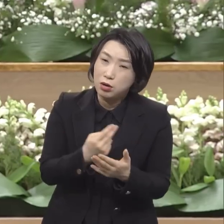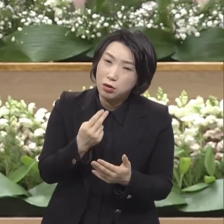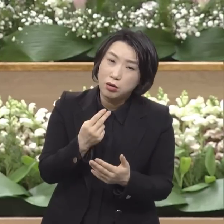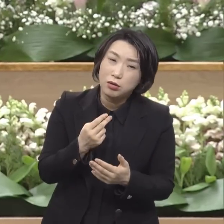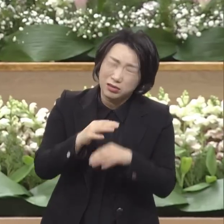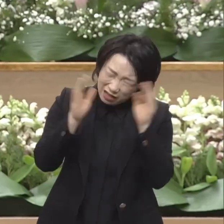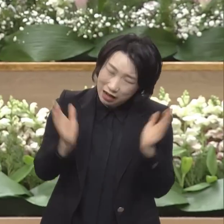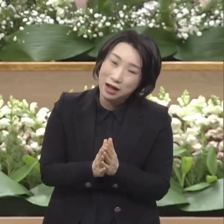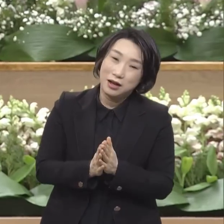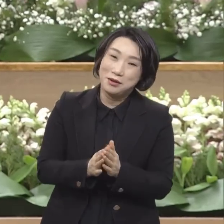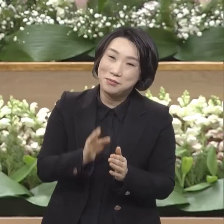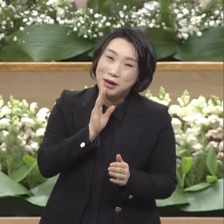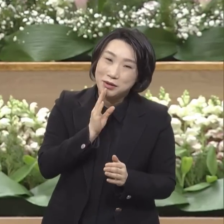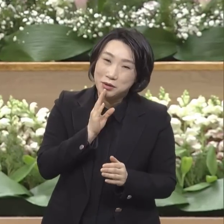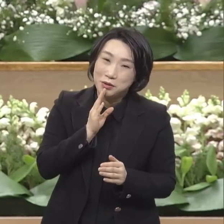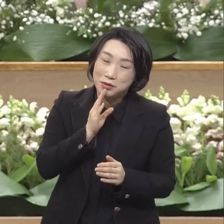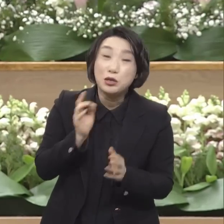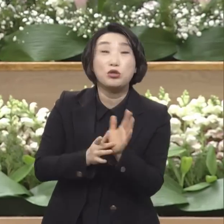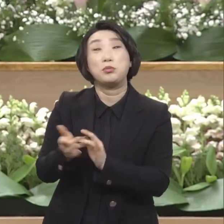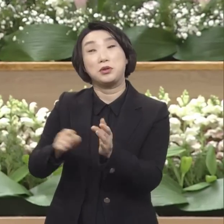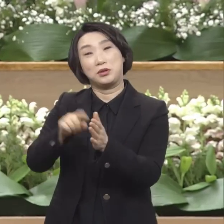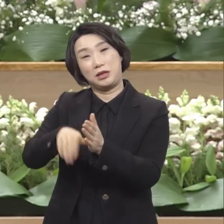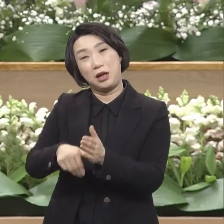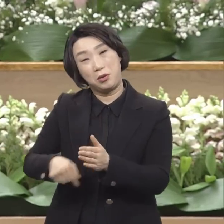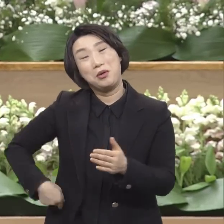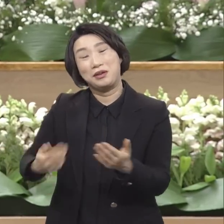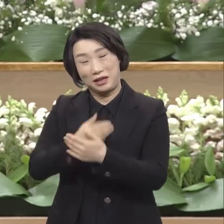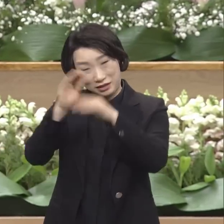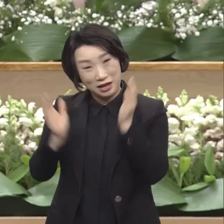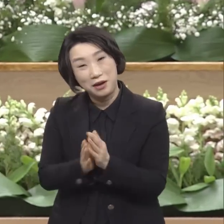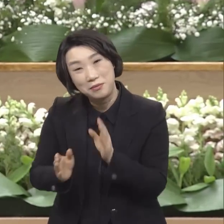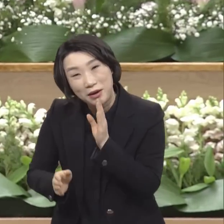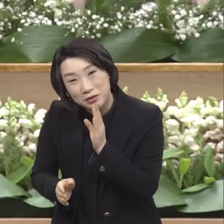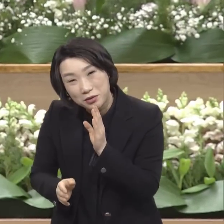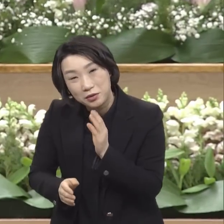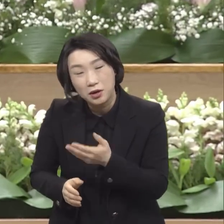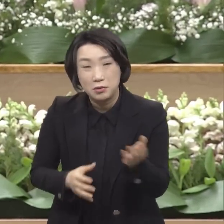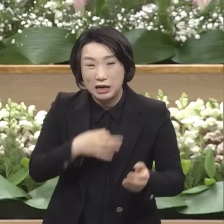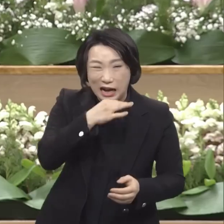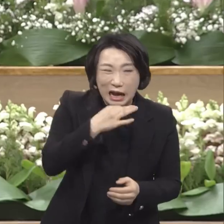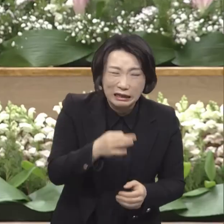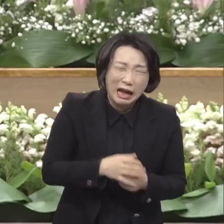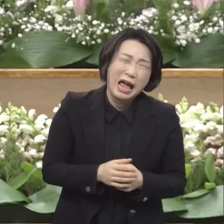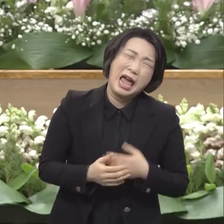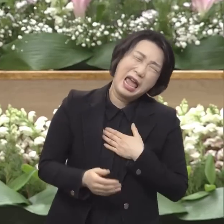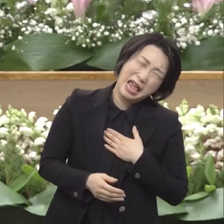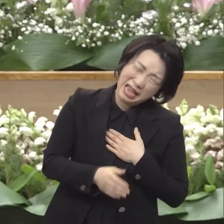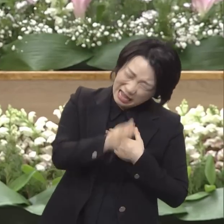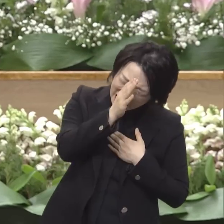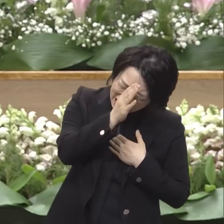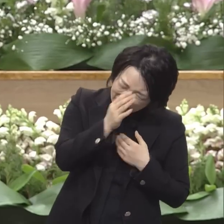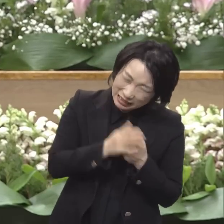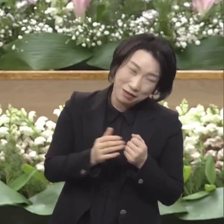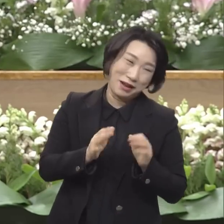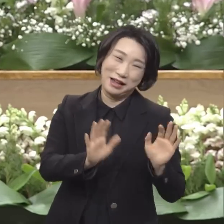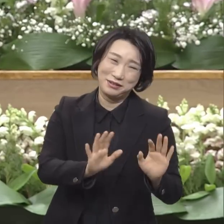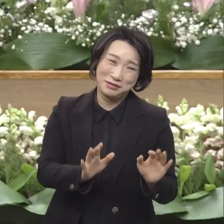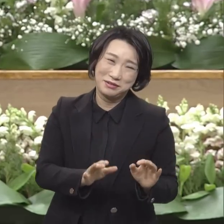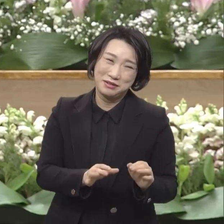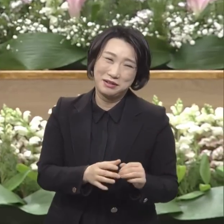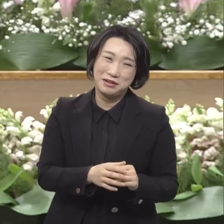없어. 예수 믿는다면. 알아들었어요? 감기 들고 몸살일 걸리고 그런 것 때문에 그런 게